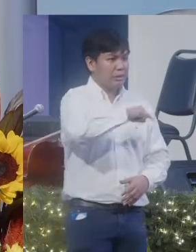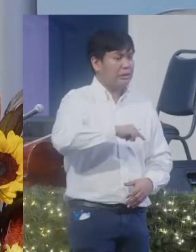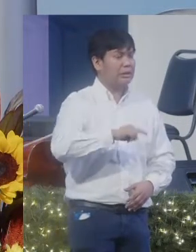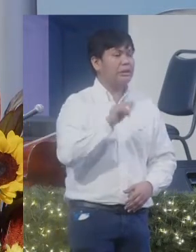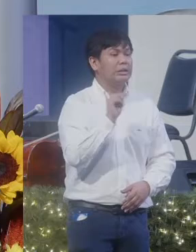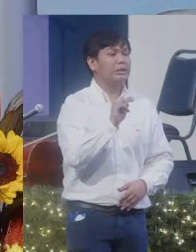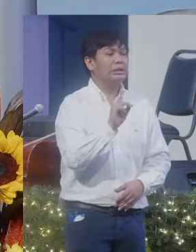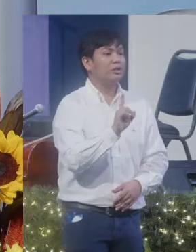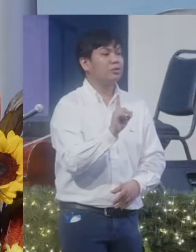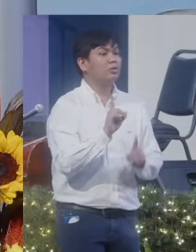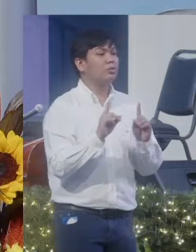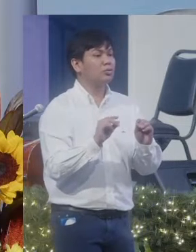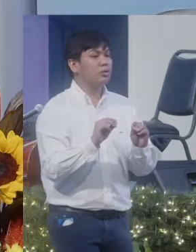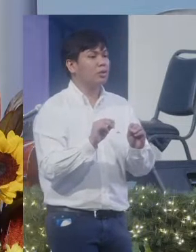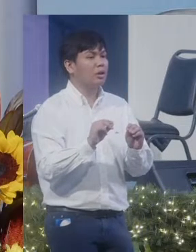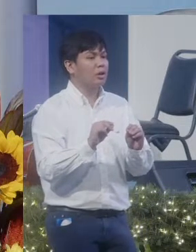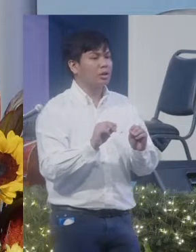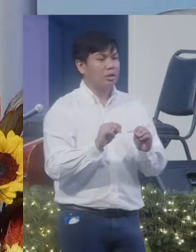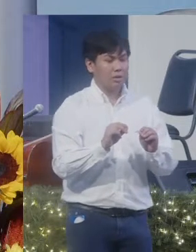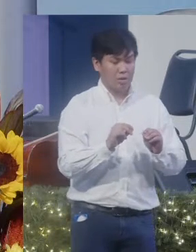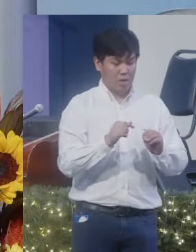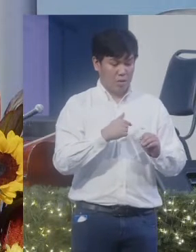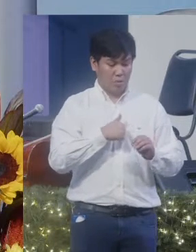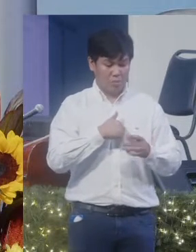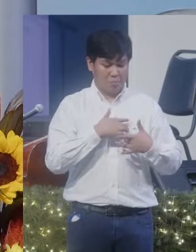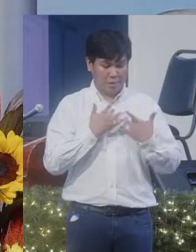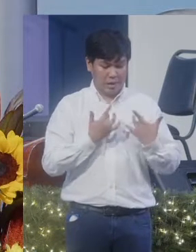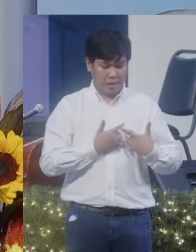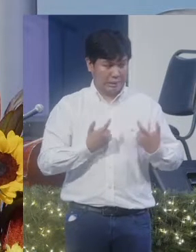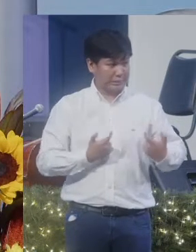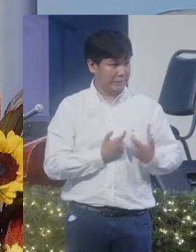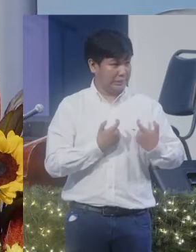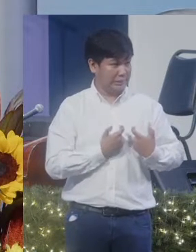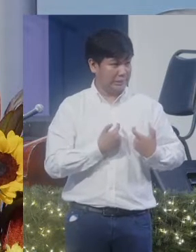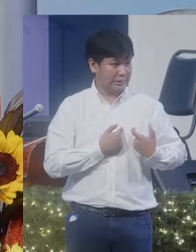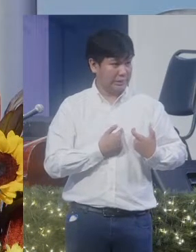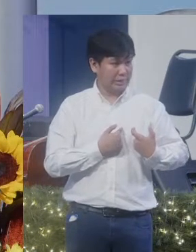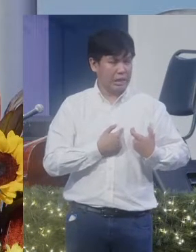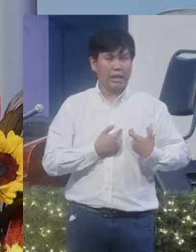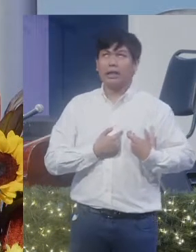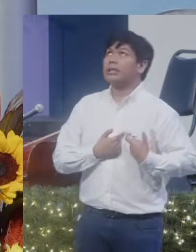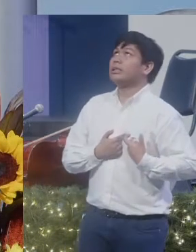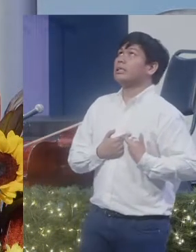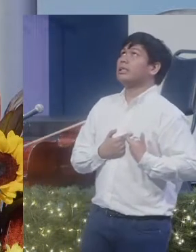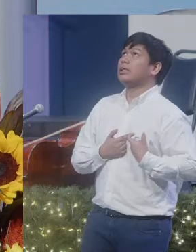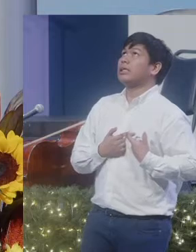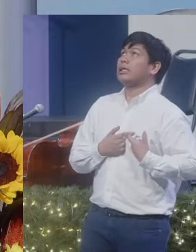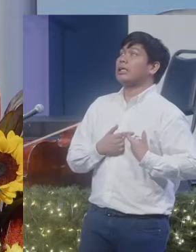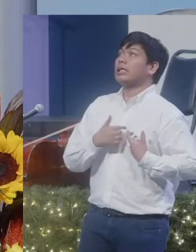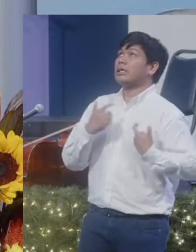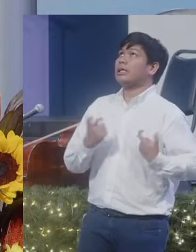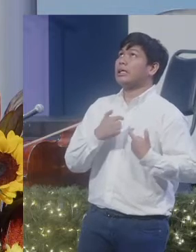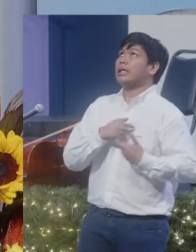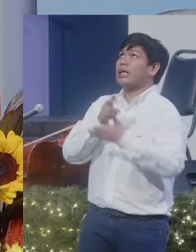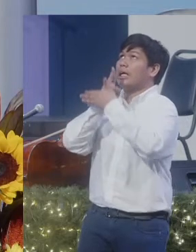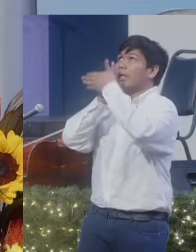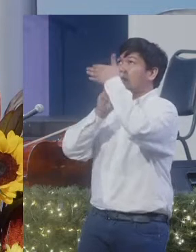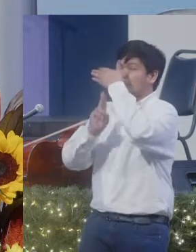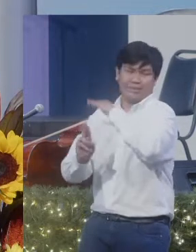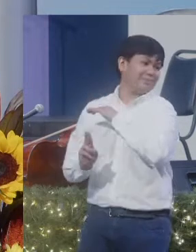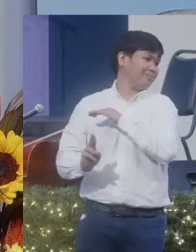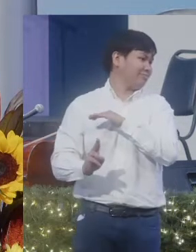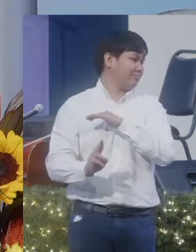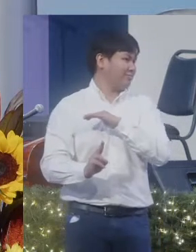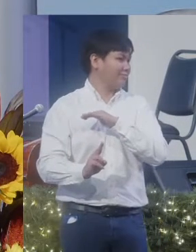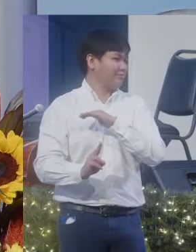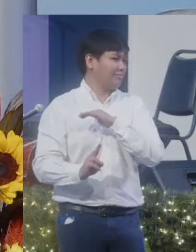sa harap ng banal na Diyos. Tignan niyo yung reaksyon ni Peter, ni Simon, doon sa mirakulo na kanyang